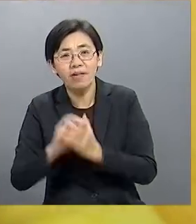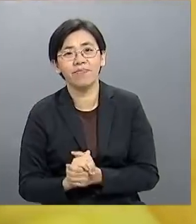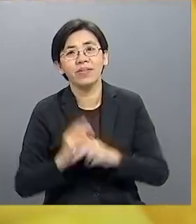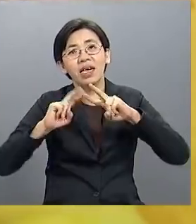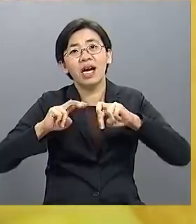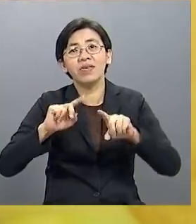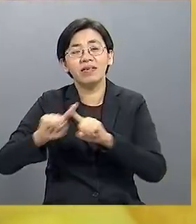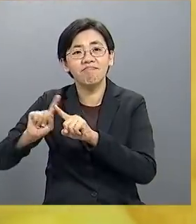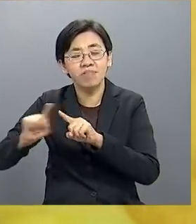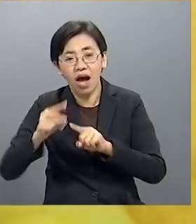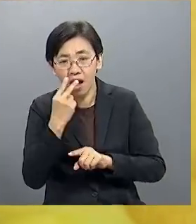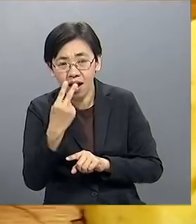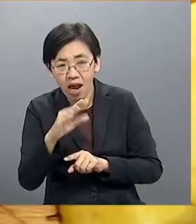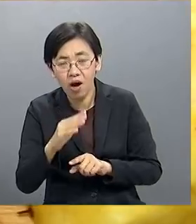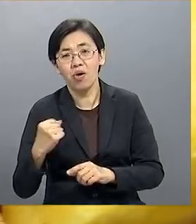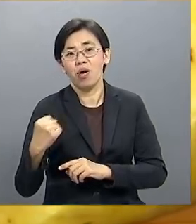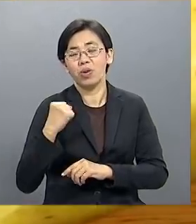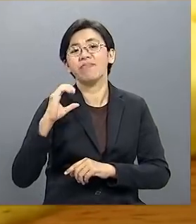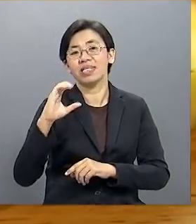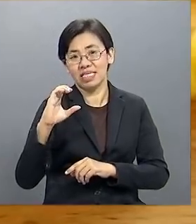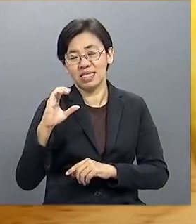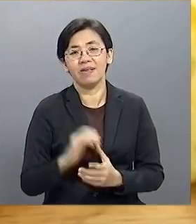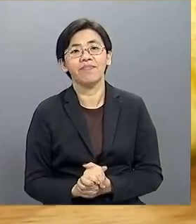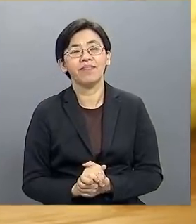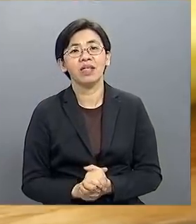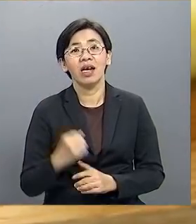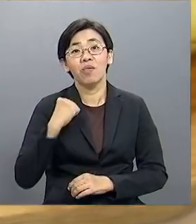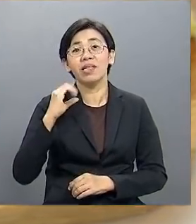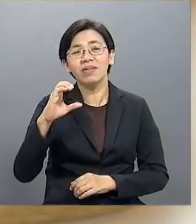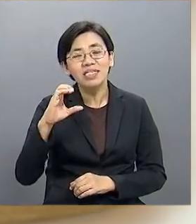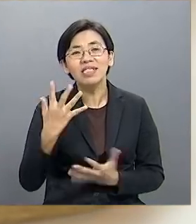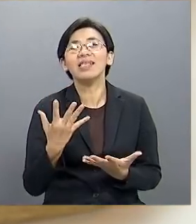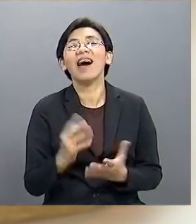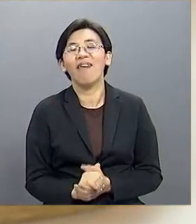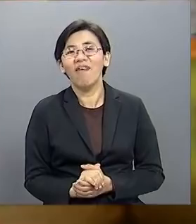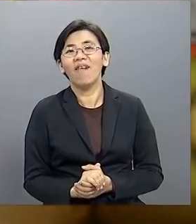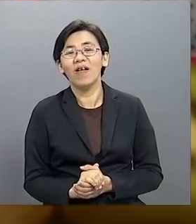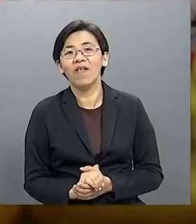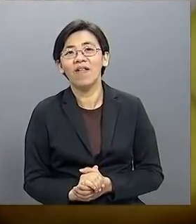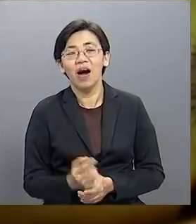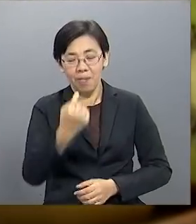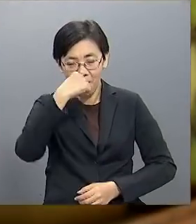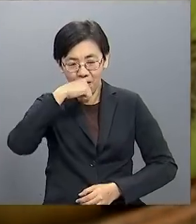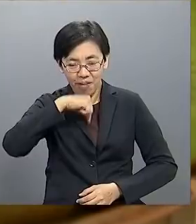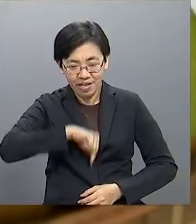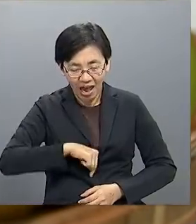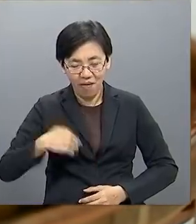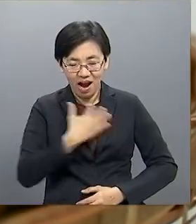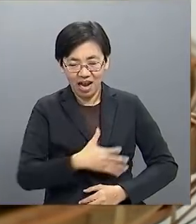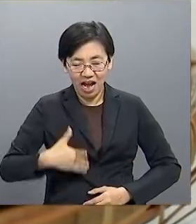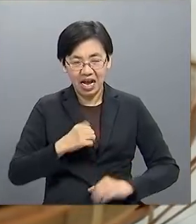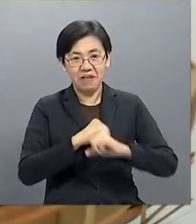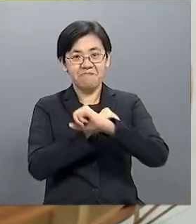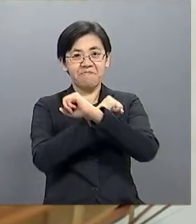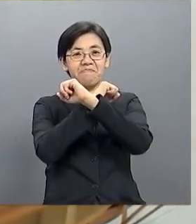าการให้วิตามินซีในขนาดสูงๆเนี่ยสามารถที่จะกระตุ้นภูมิต้านทานให้เกิดการต่อต้านกับ